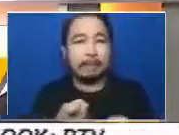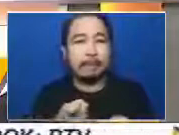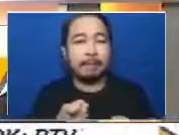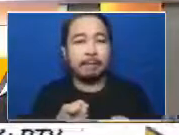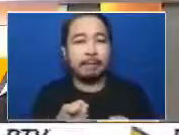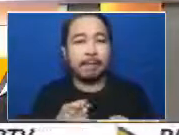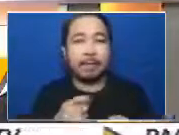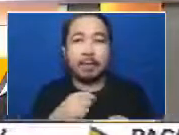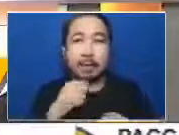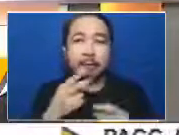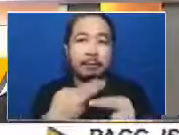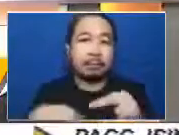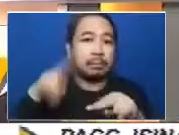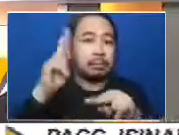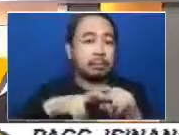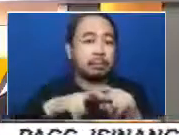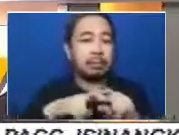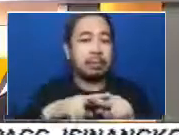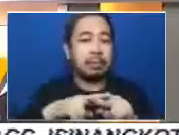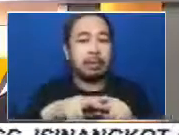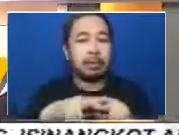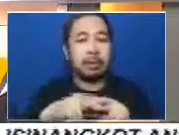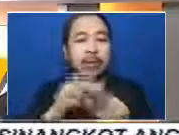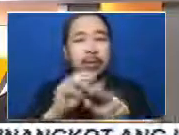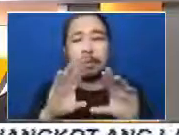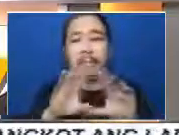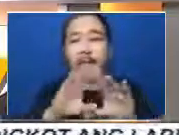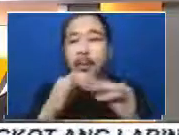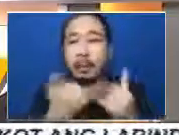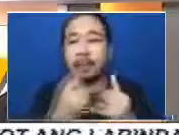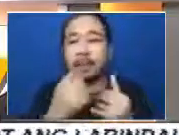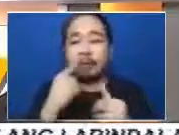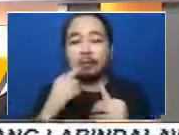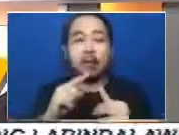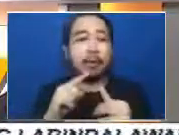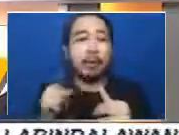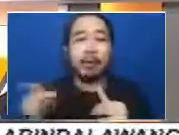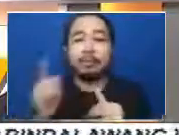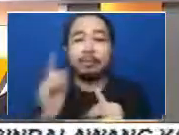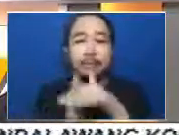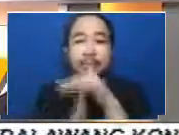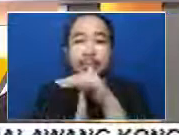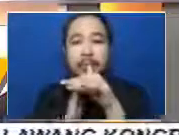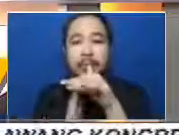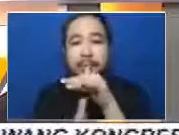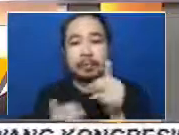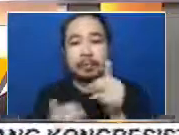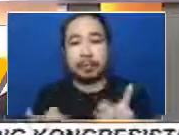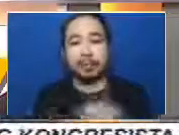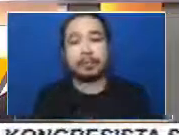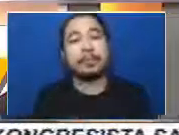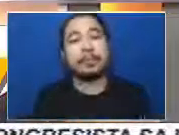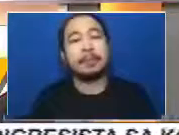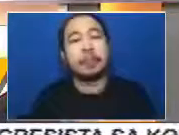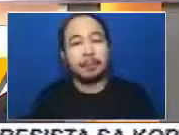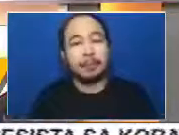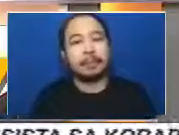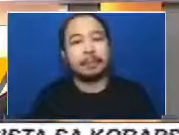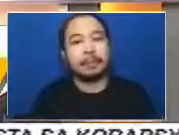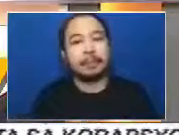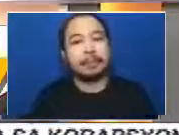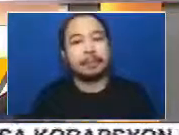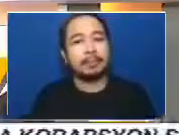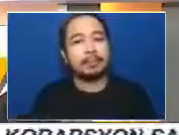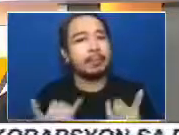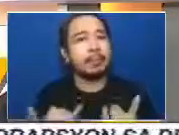Android devices. Nakapublish rin po yan sa DTI website at nagpublish tayo noong September 2019. Pero